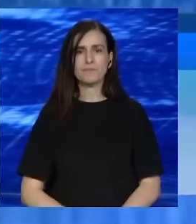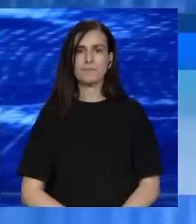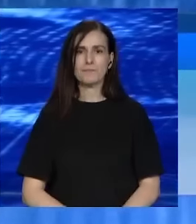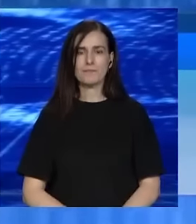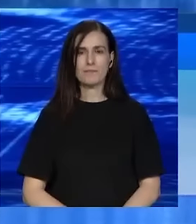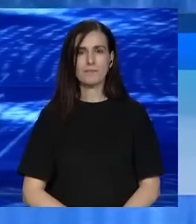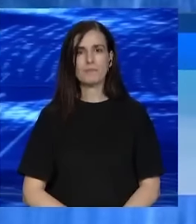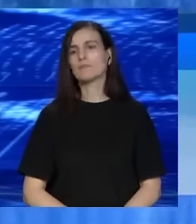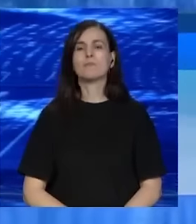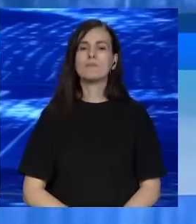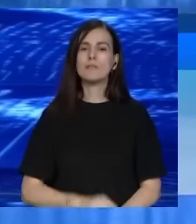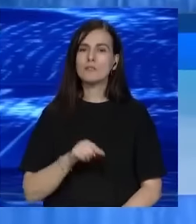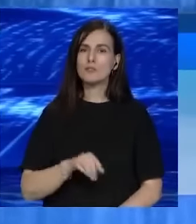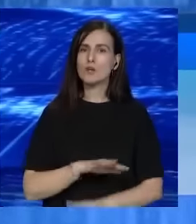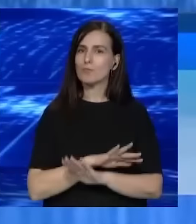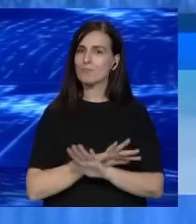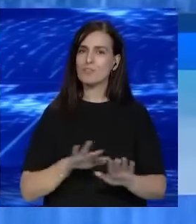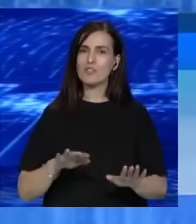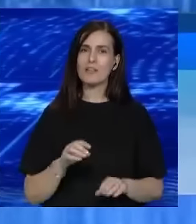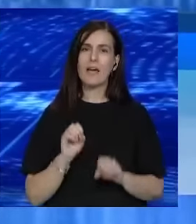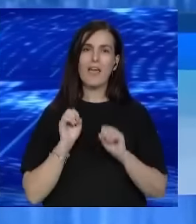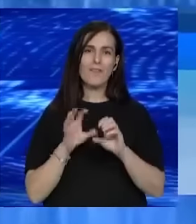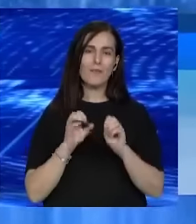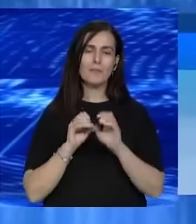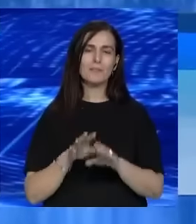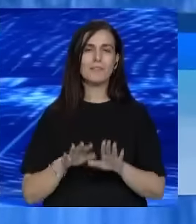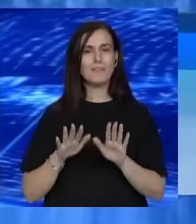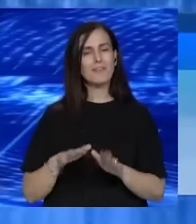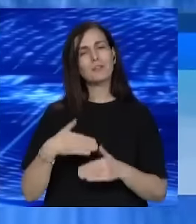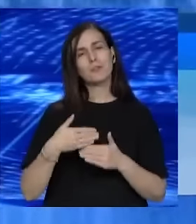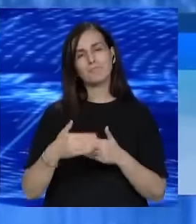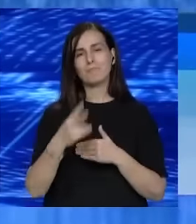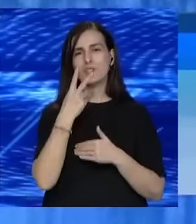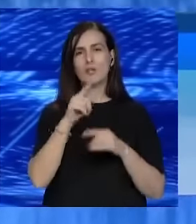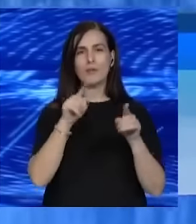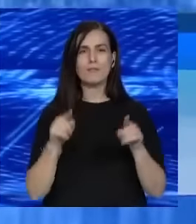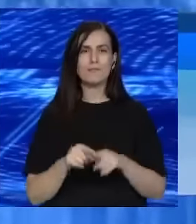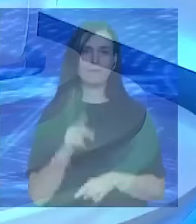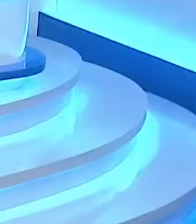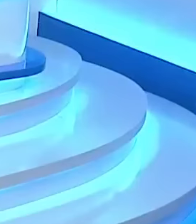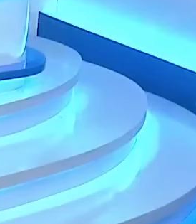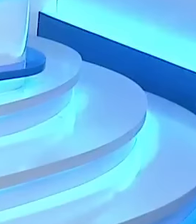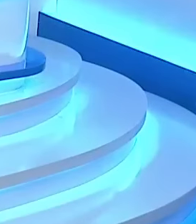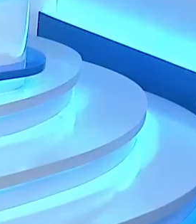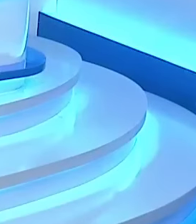Ishte gjithçka për këtë edicion informativ, qëndroni më tej me transmetimin e pamjes.